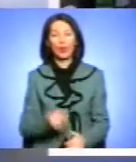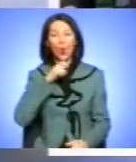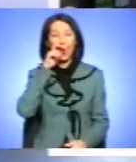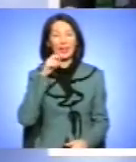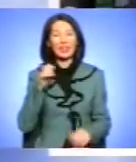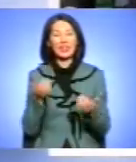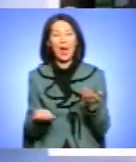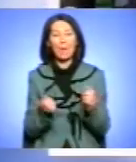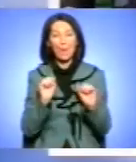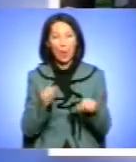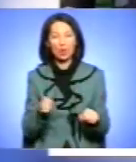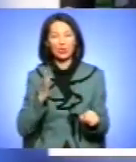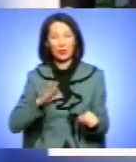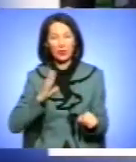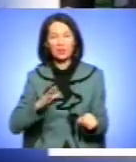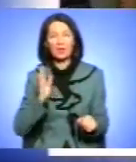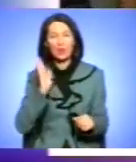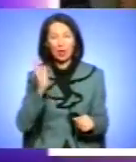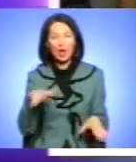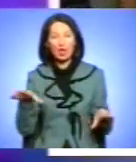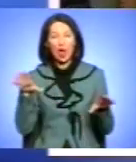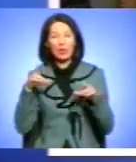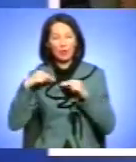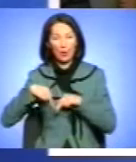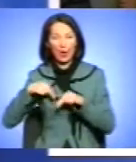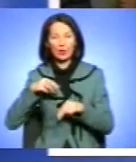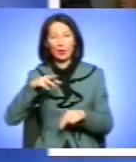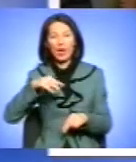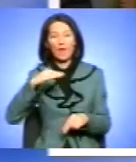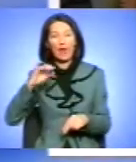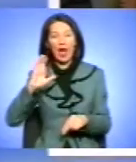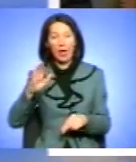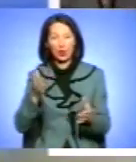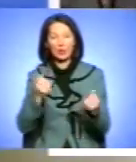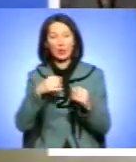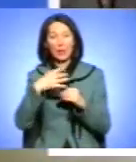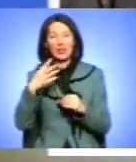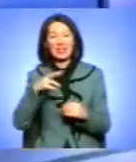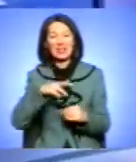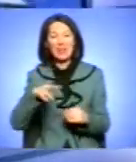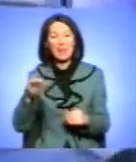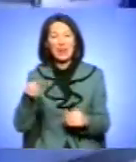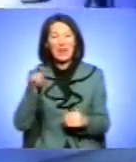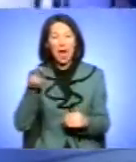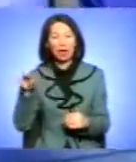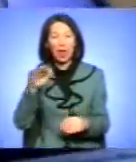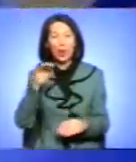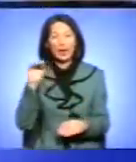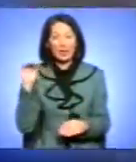Україна може сподіватися на подальшу плідну співпрацю з МВФ та отримання 15-мільярдного кредиту.